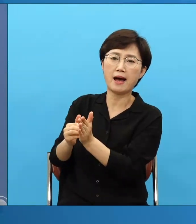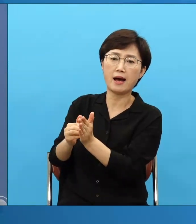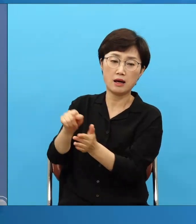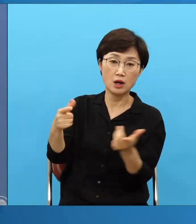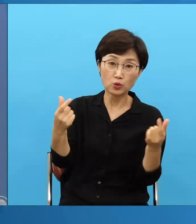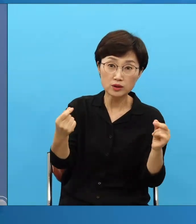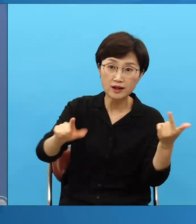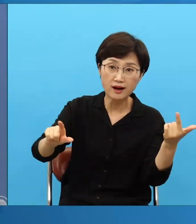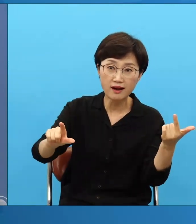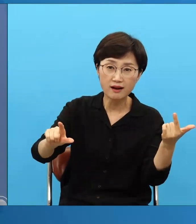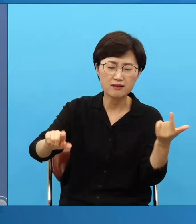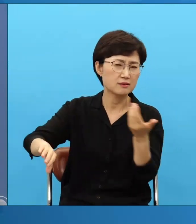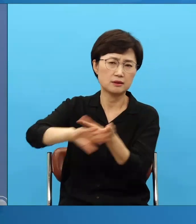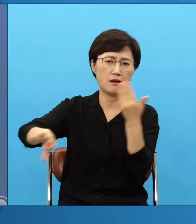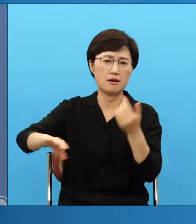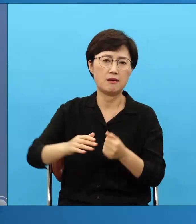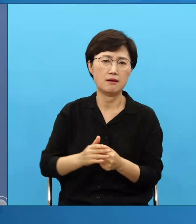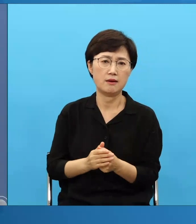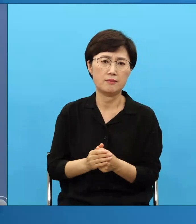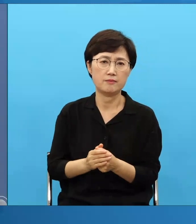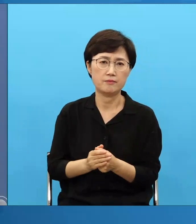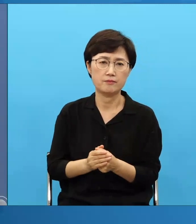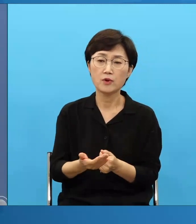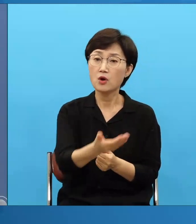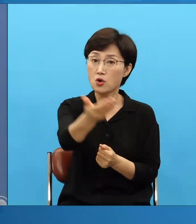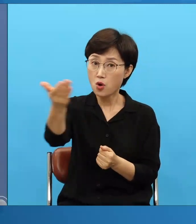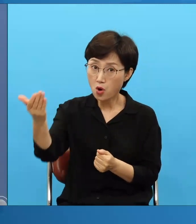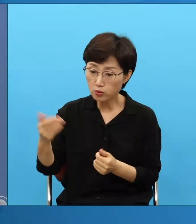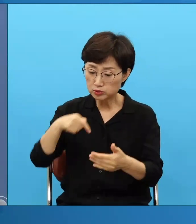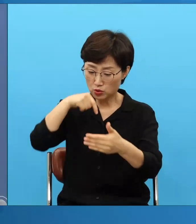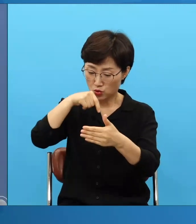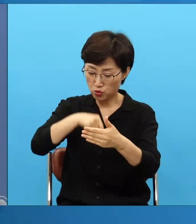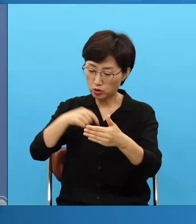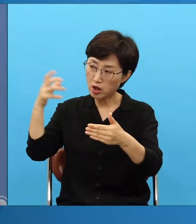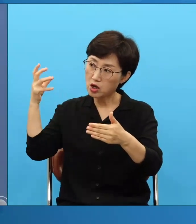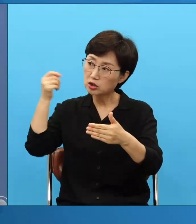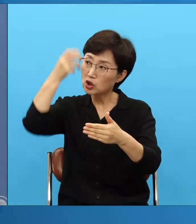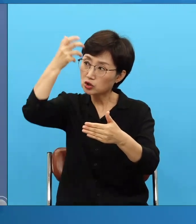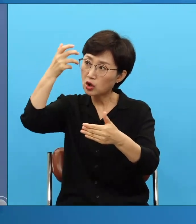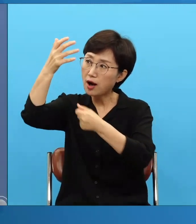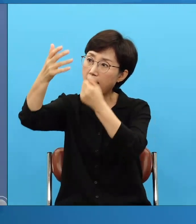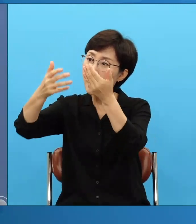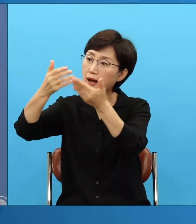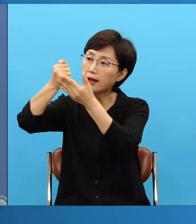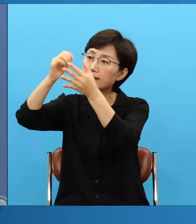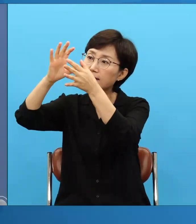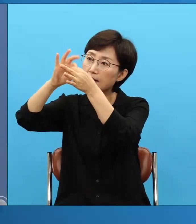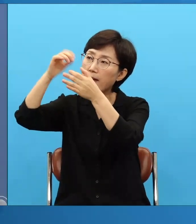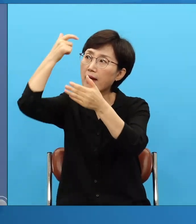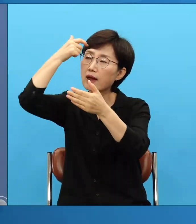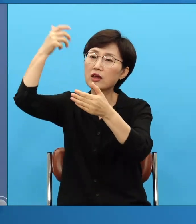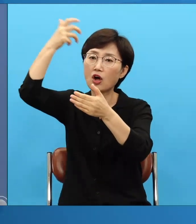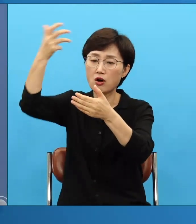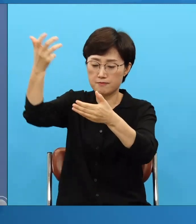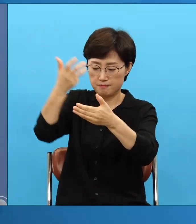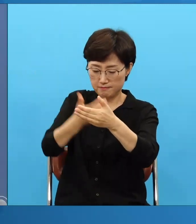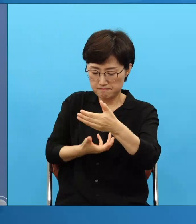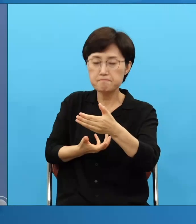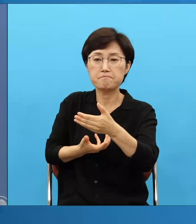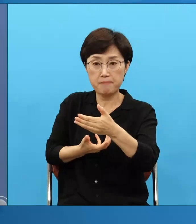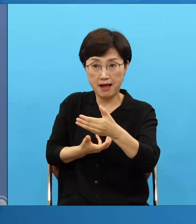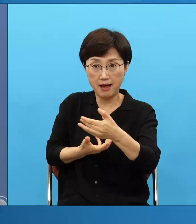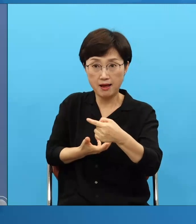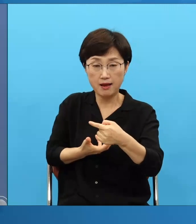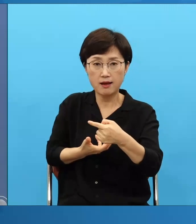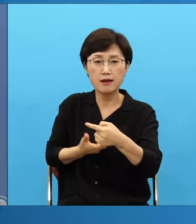something else. 그래서 하나님의 성령이 너희에 거하는 줄 알지 못하느냐 그랬어요. And then he says that, do you not know that the Spirit of the